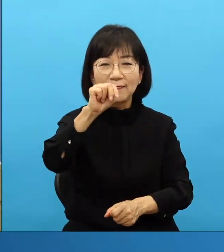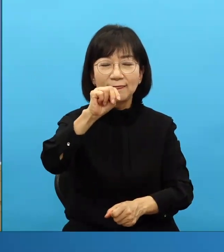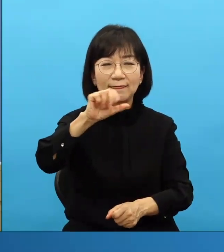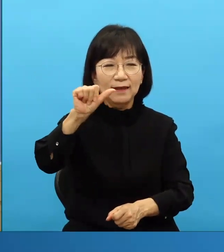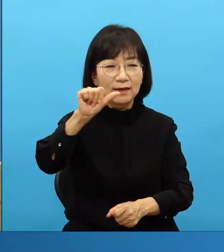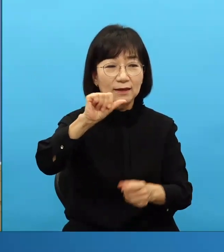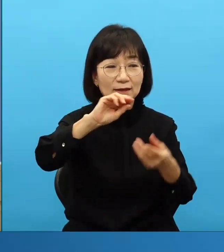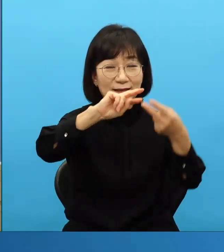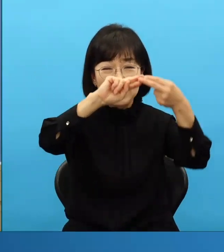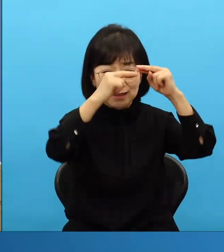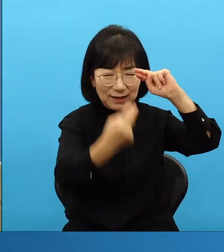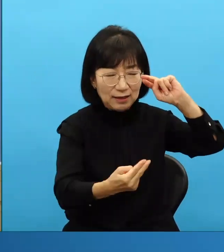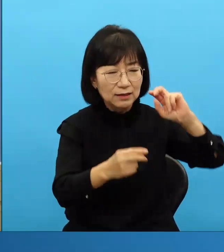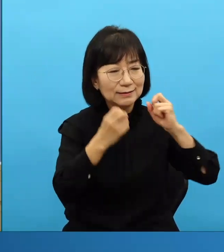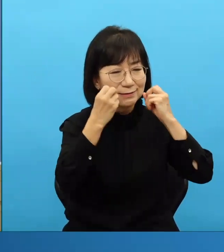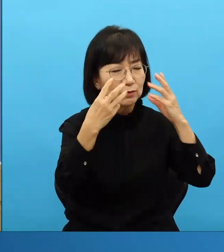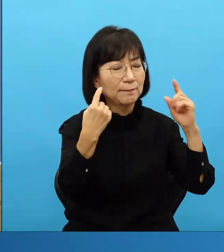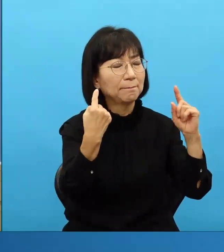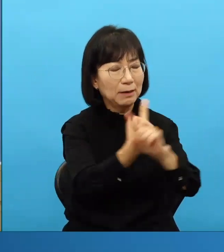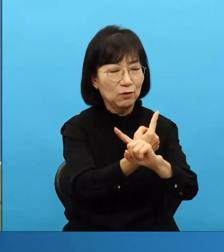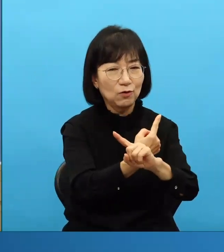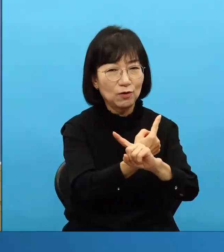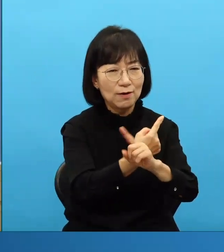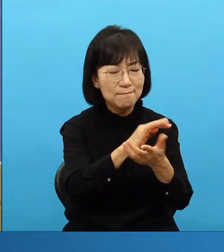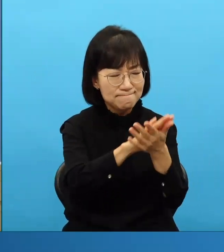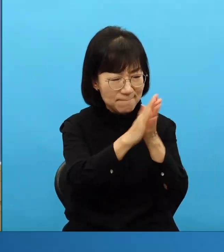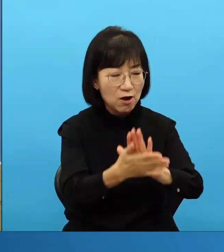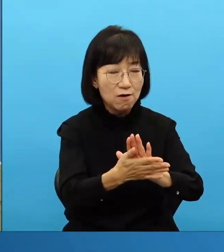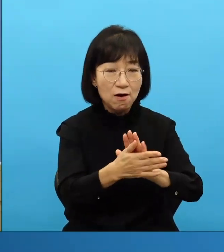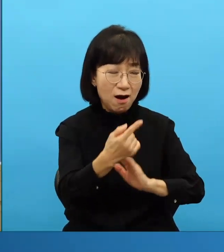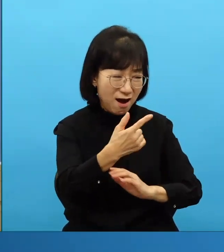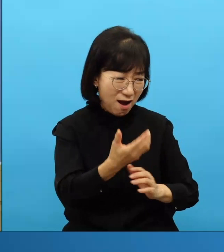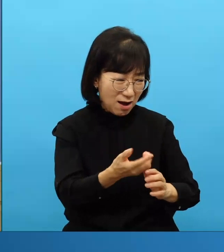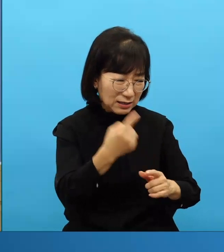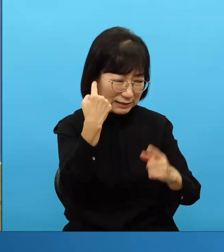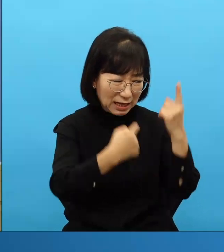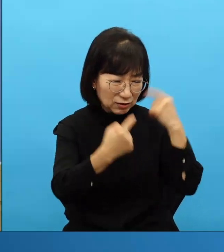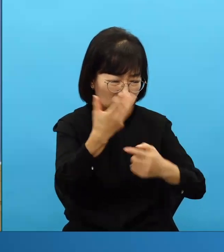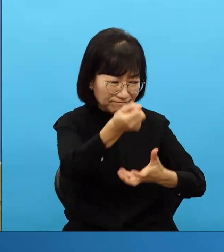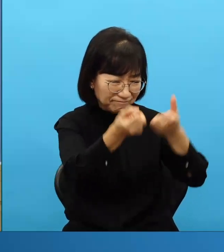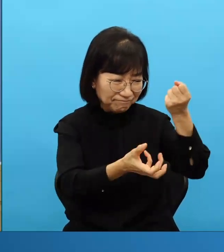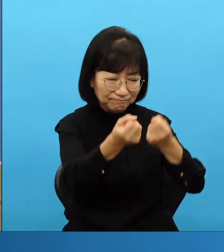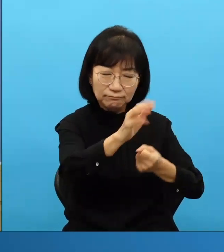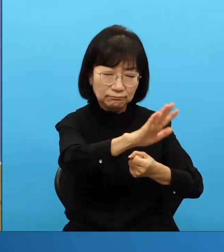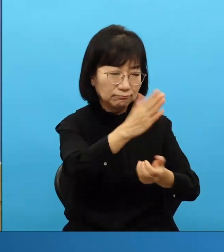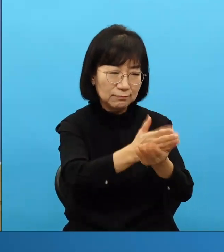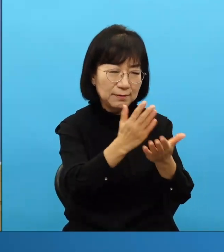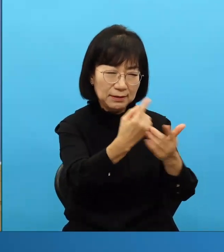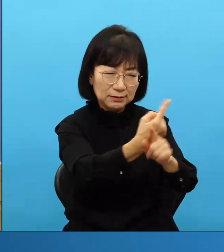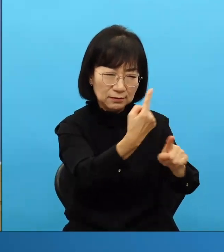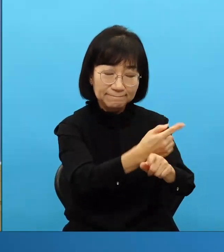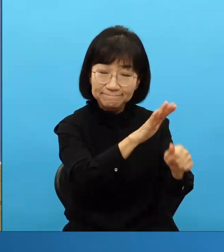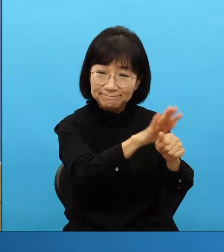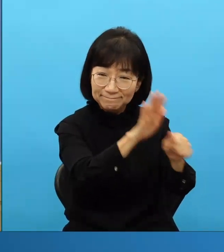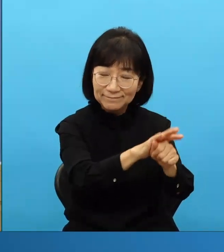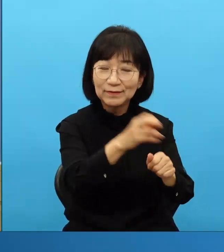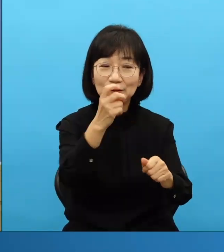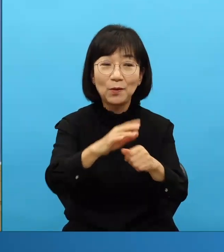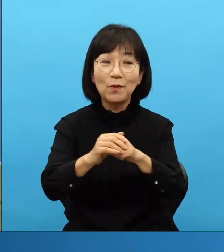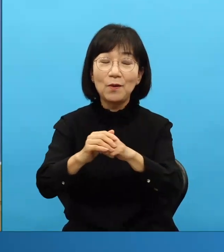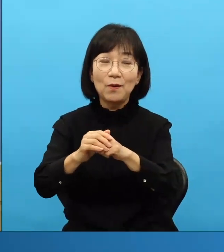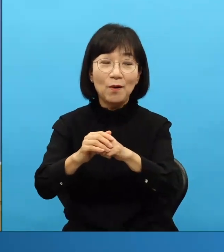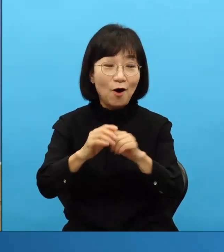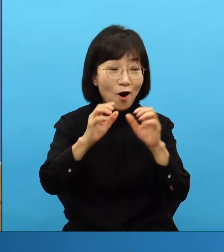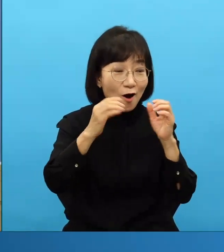of the heavenly throne. 예, 가지고 있는 상처도 치유해주고 Healing their scars. 어릴 때부터 하나님이 주신 언약이 뭔지 언약을